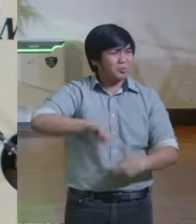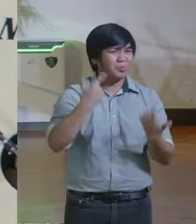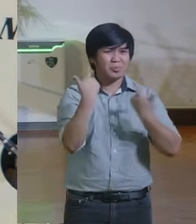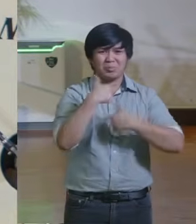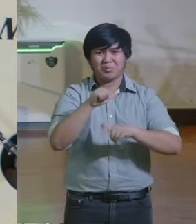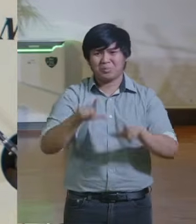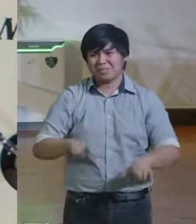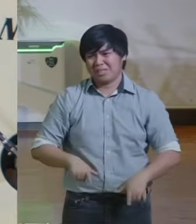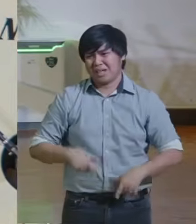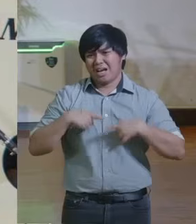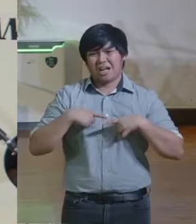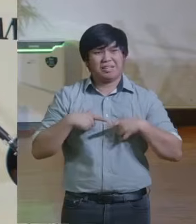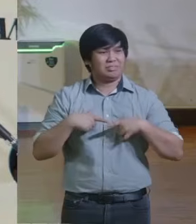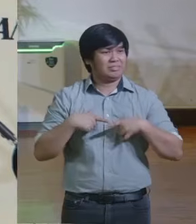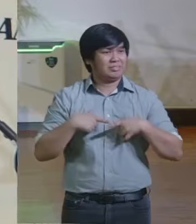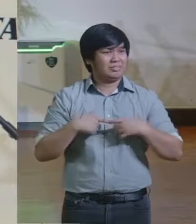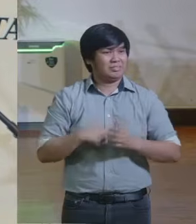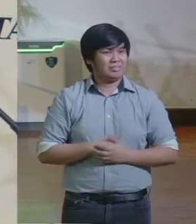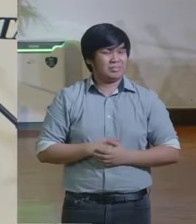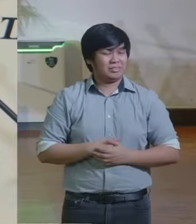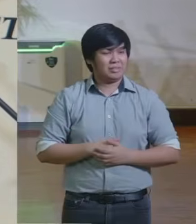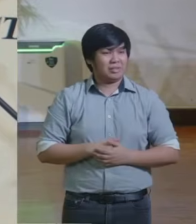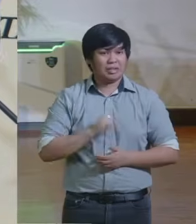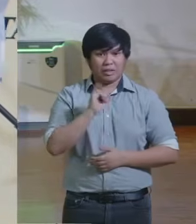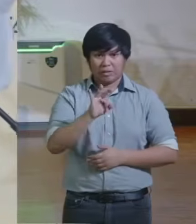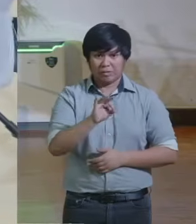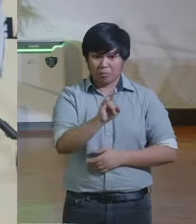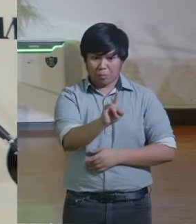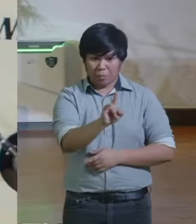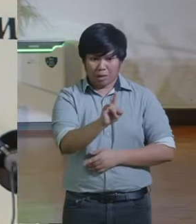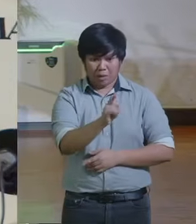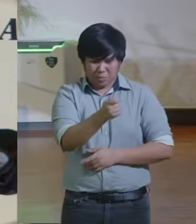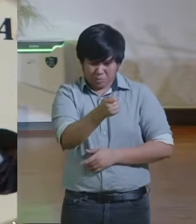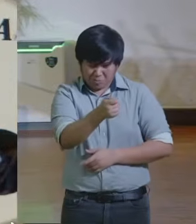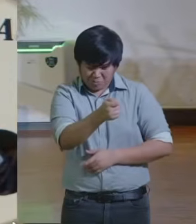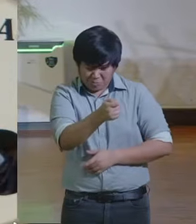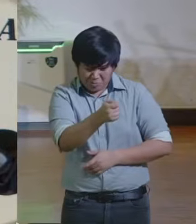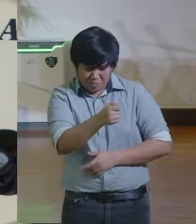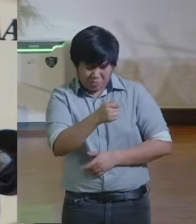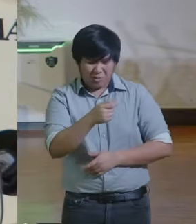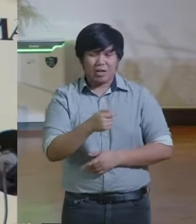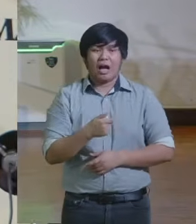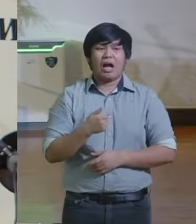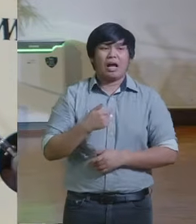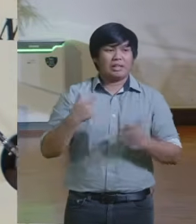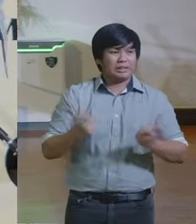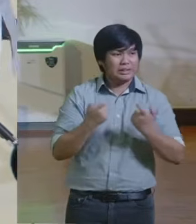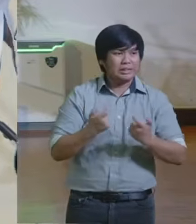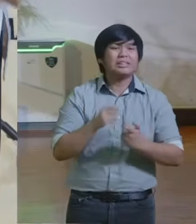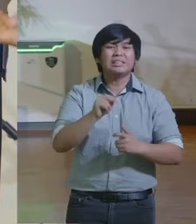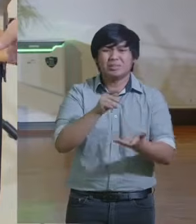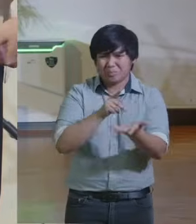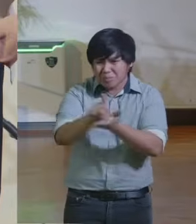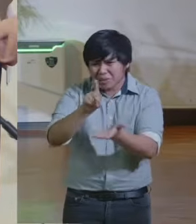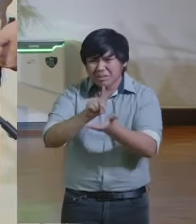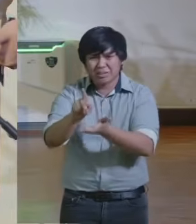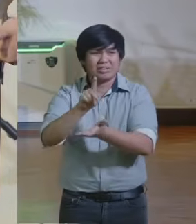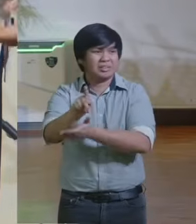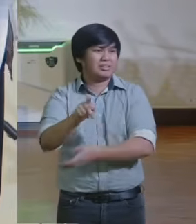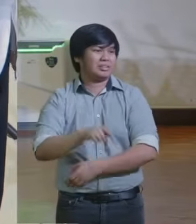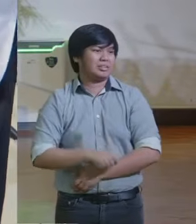At kailangan walang kasalanan. Kasi kung meron siyang kasalanan, ang kanyang pinagbabayaran ay ang kasalanan niya, hindi yung